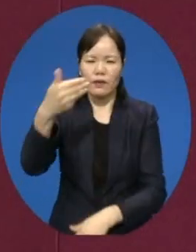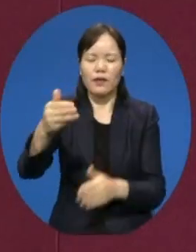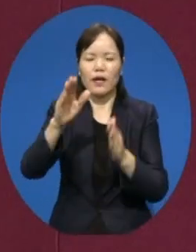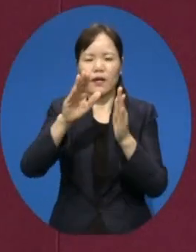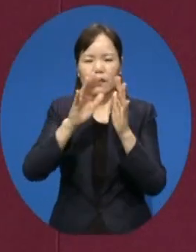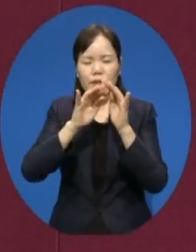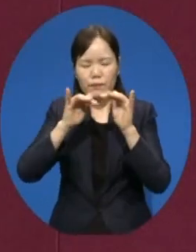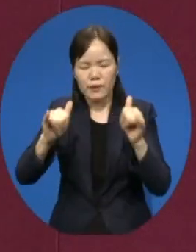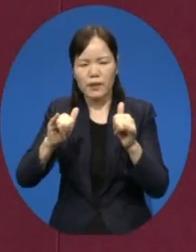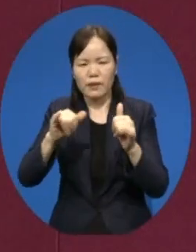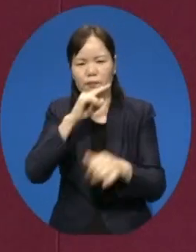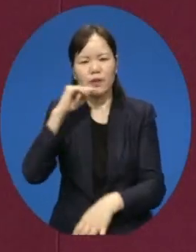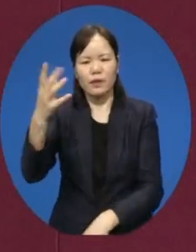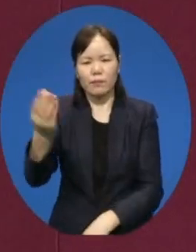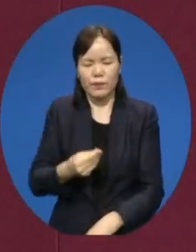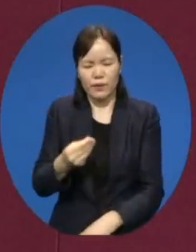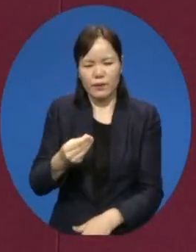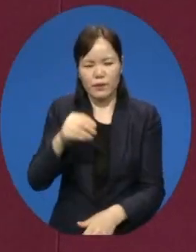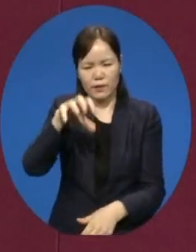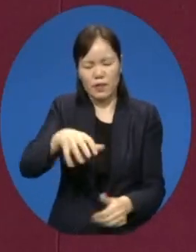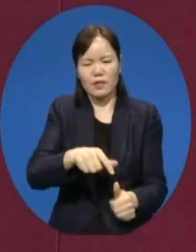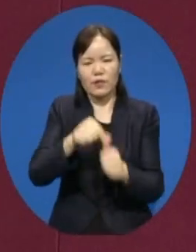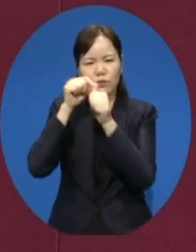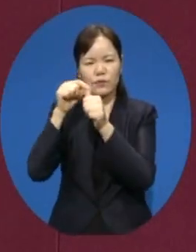할 것입니다.